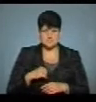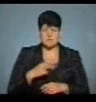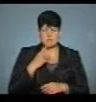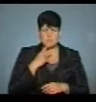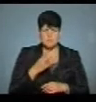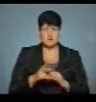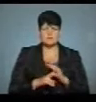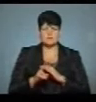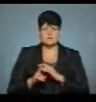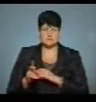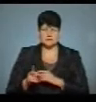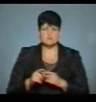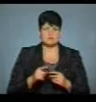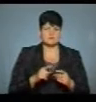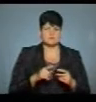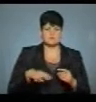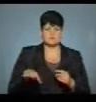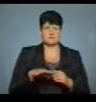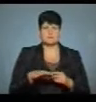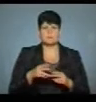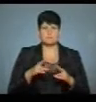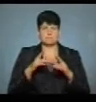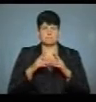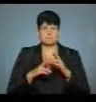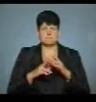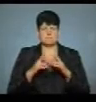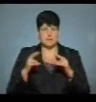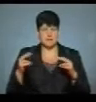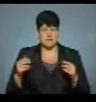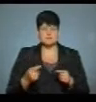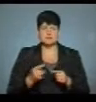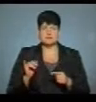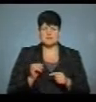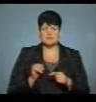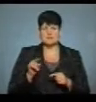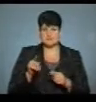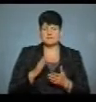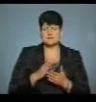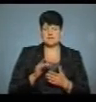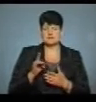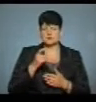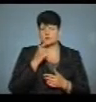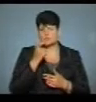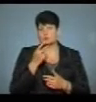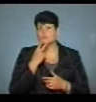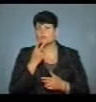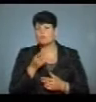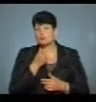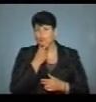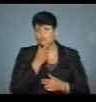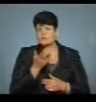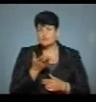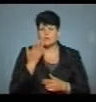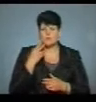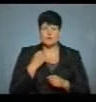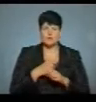ці церкви, краєвиди, палац. І безперечно, що там є на що глянути. І коли роблять